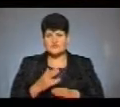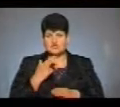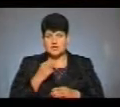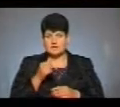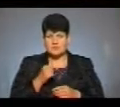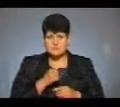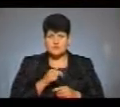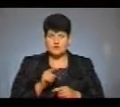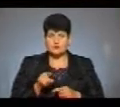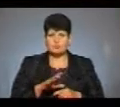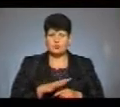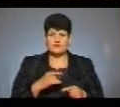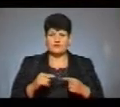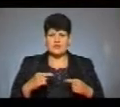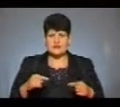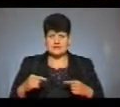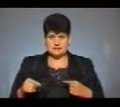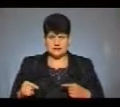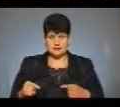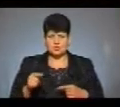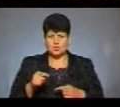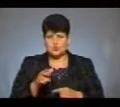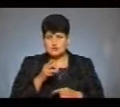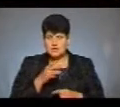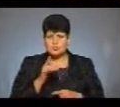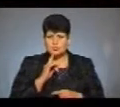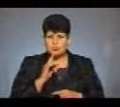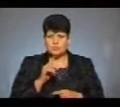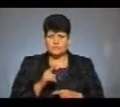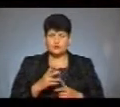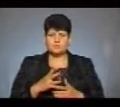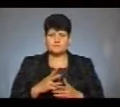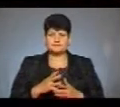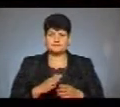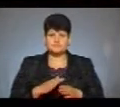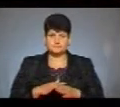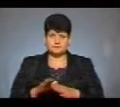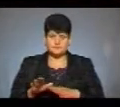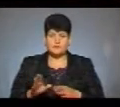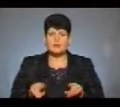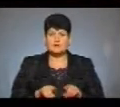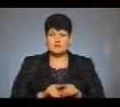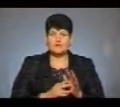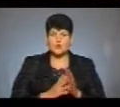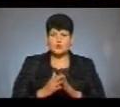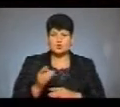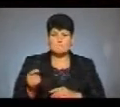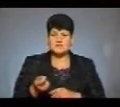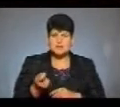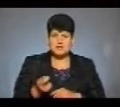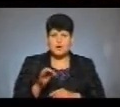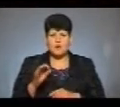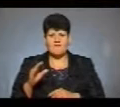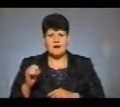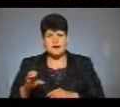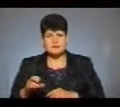місяця, щоб воно було в різних стадіях до того часу, поки воно достигне. Так само вирощую пшеницю, овес,